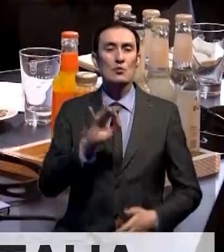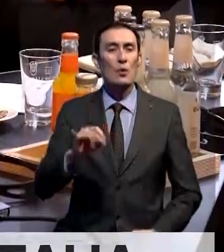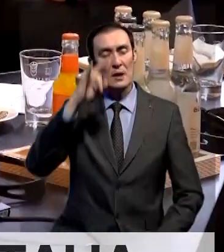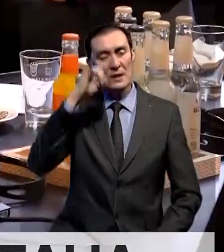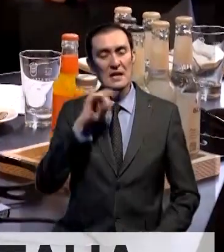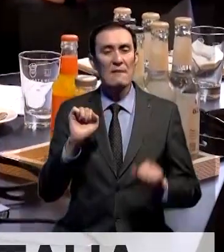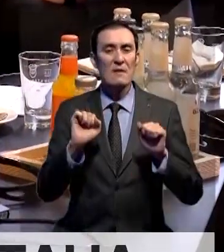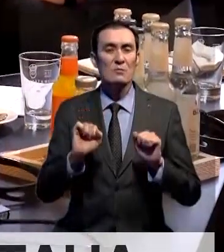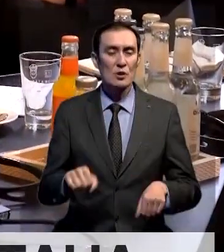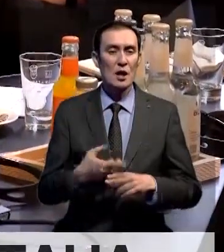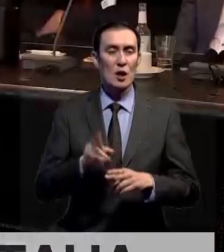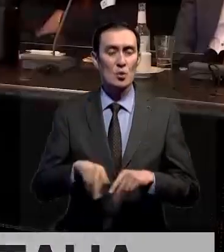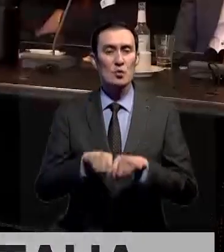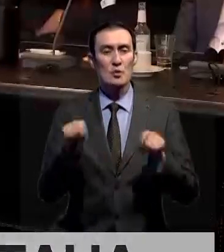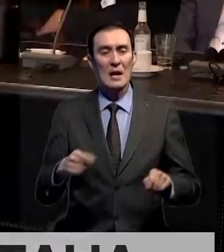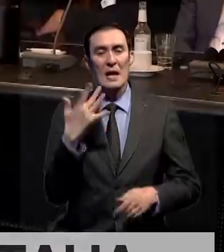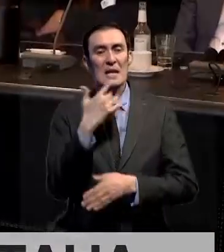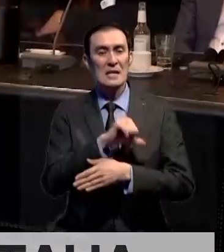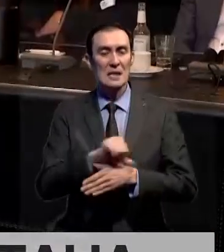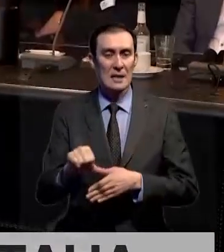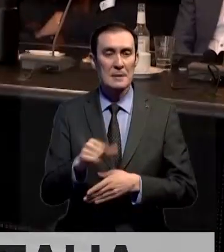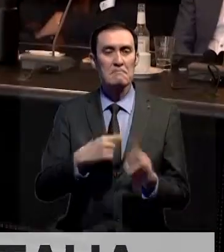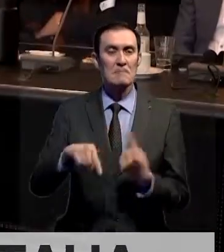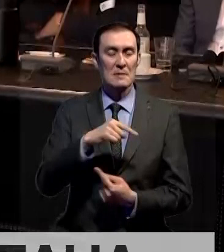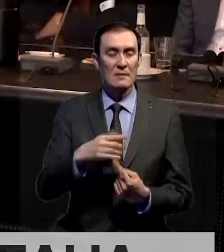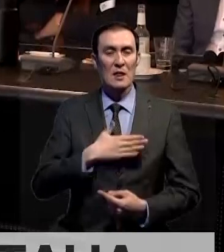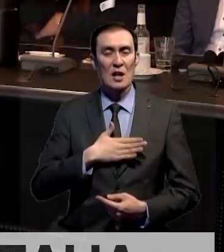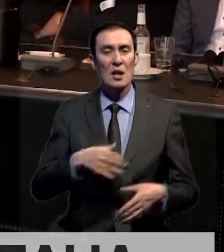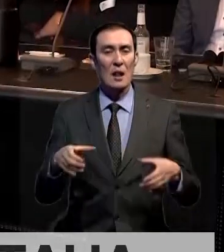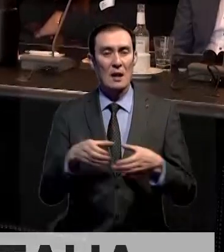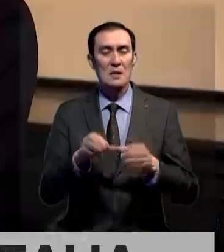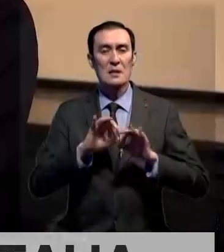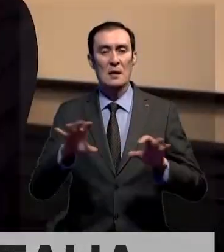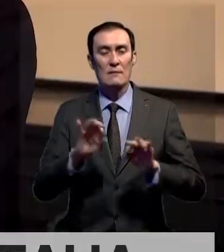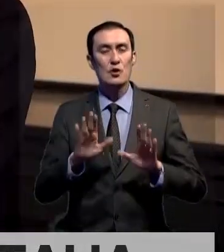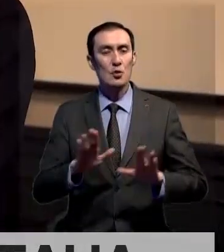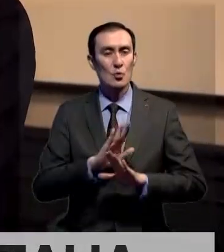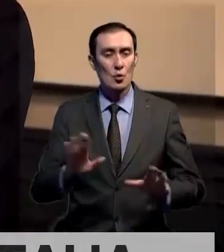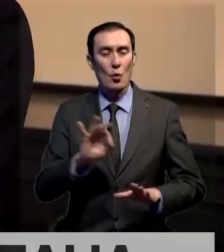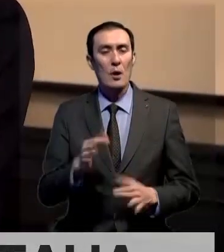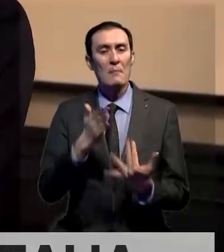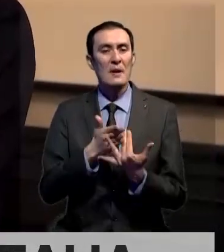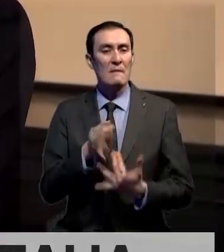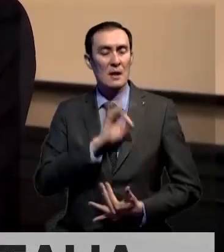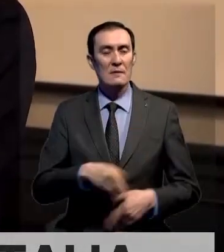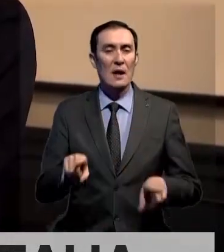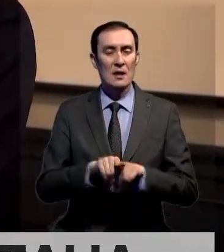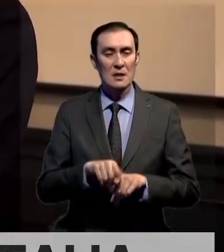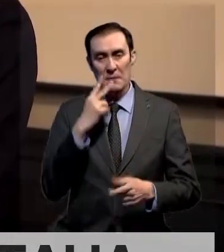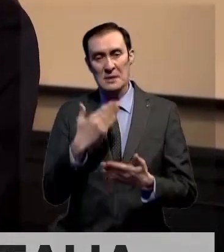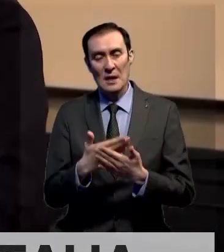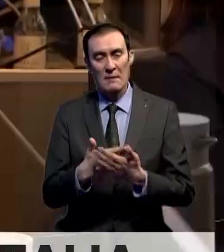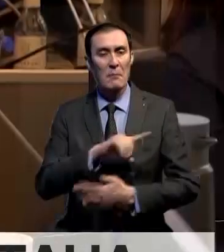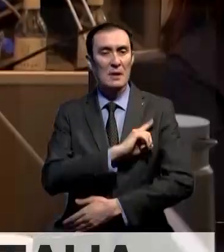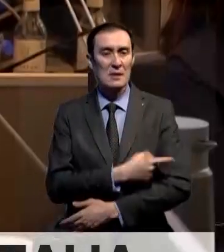и возможностях, которые созданы для иностранных бизнесменов. Наша делегация рассказала не только о преференциях, но и представила